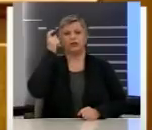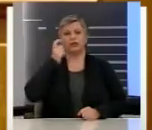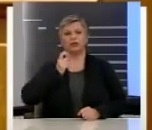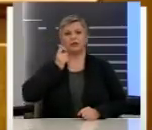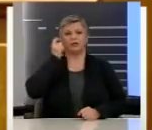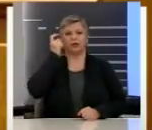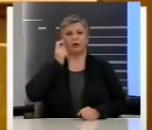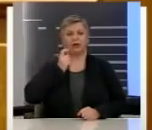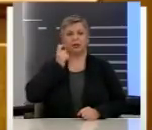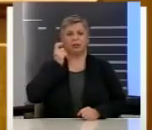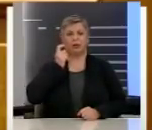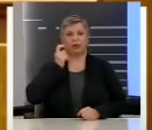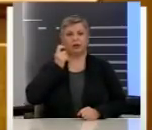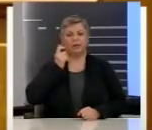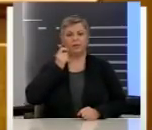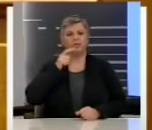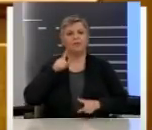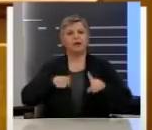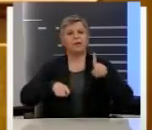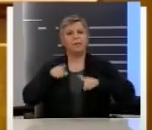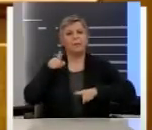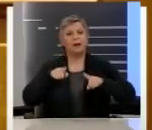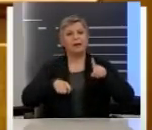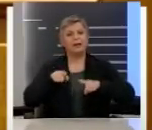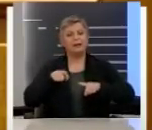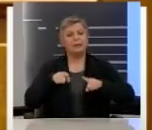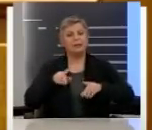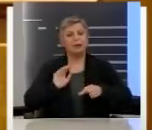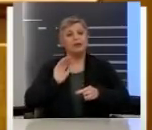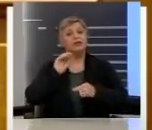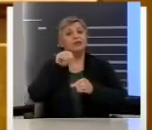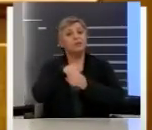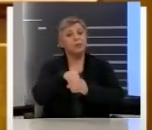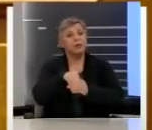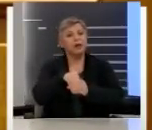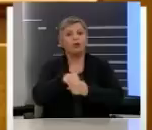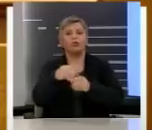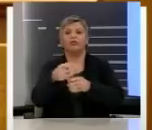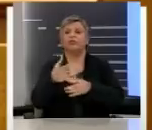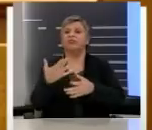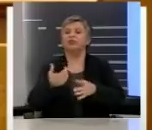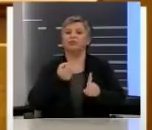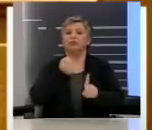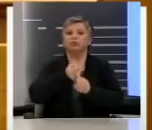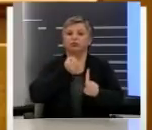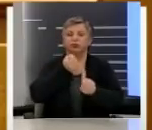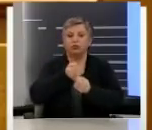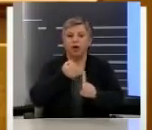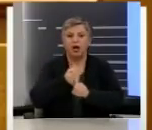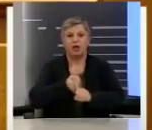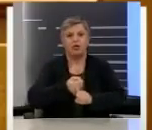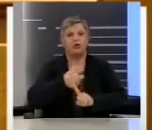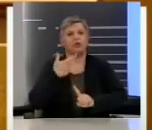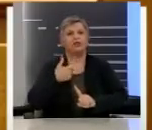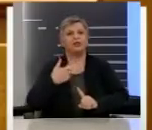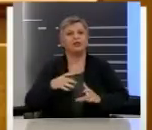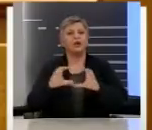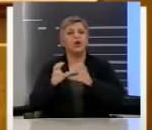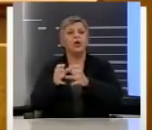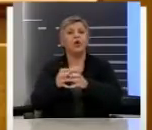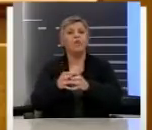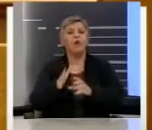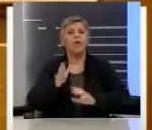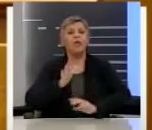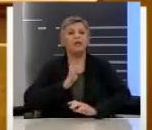σκοντάφτοντας ή συμμετέχοντας στους αγώνες της ομάδας των συμπολιτών μας που αφορά το